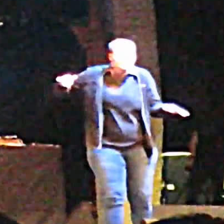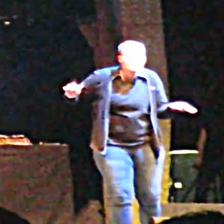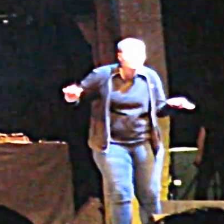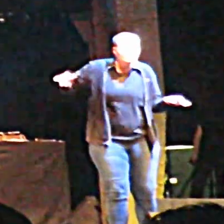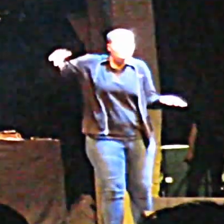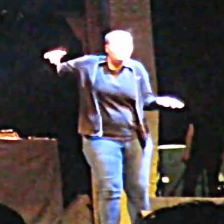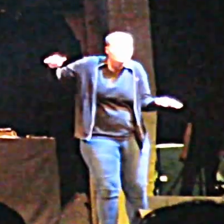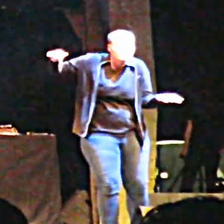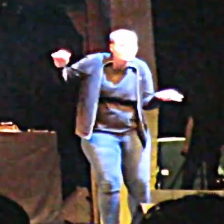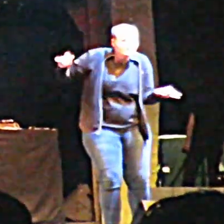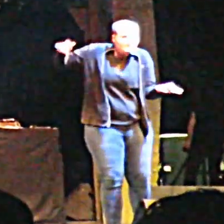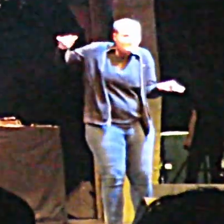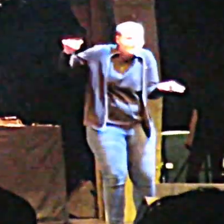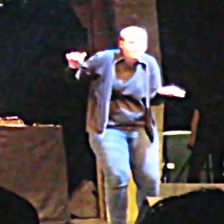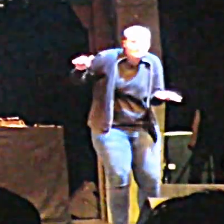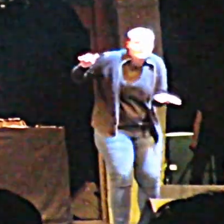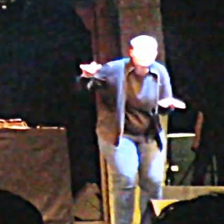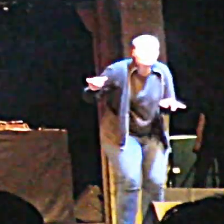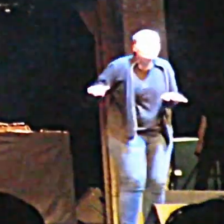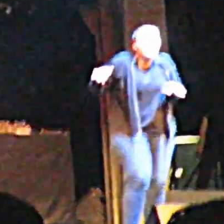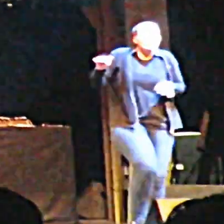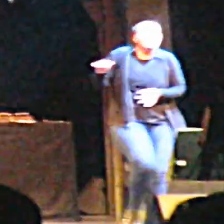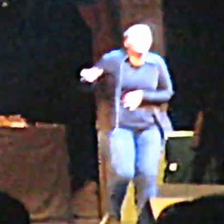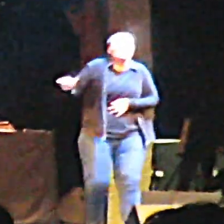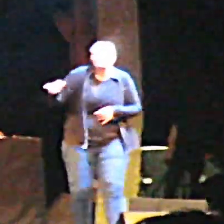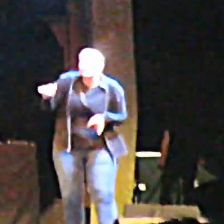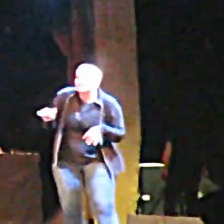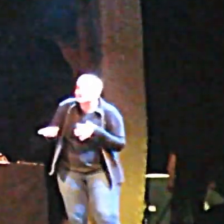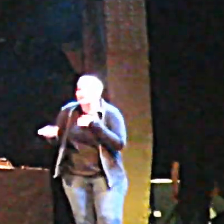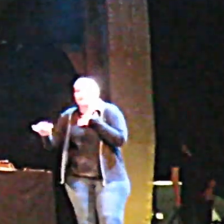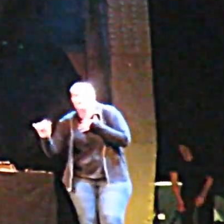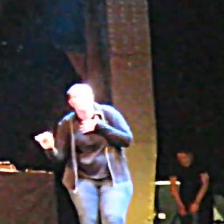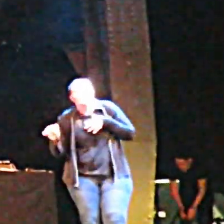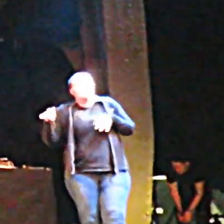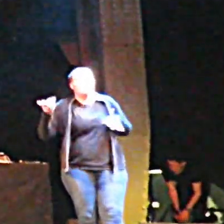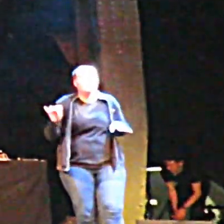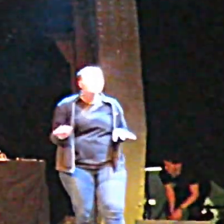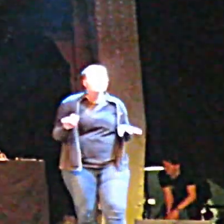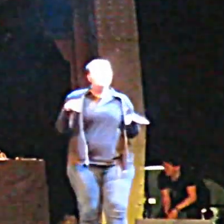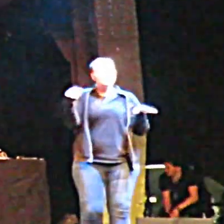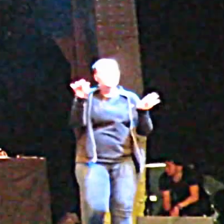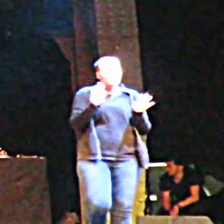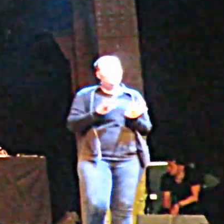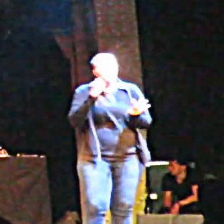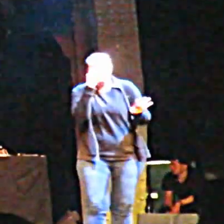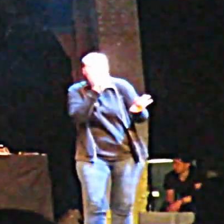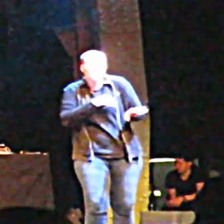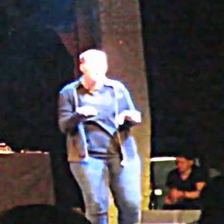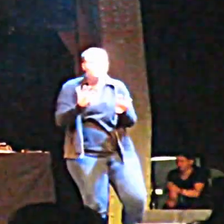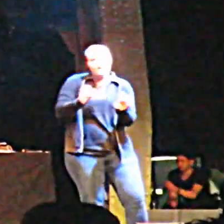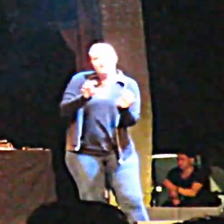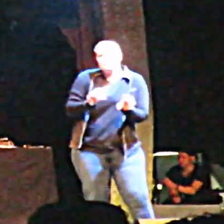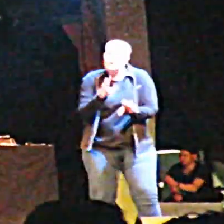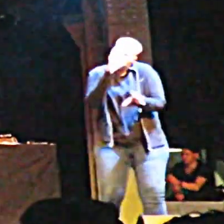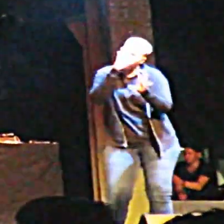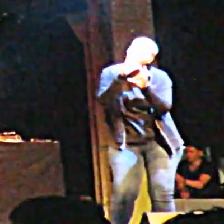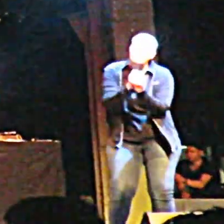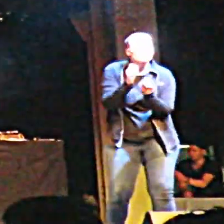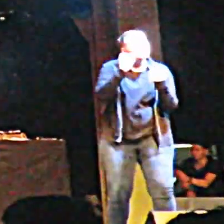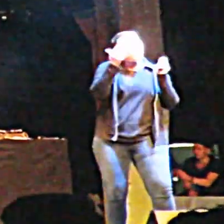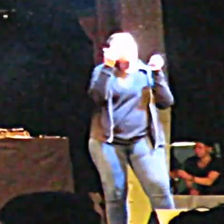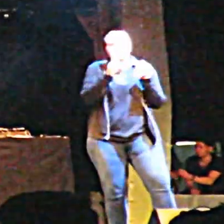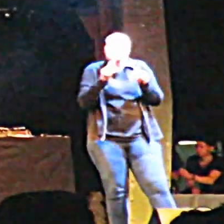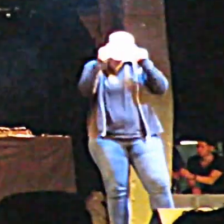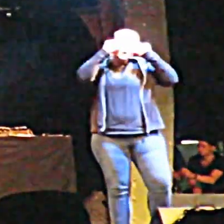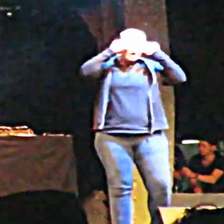I'm cool. Televisionär. Wollen die Gläser halb